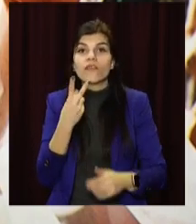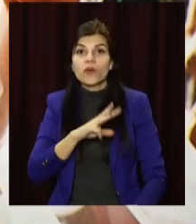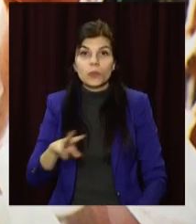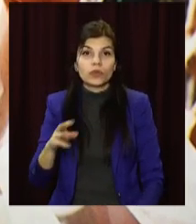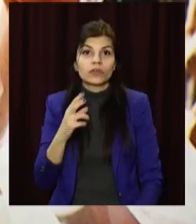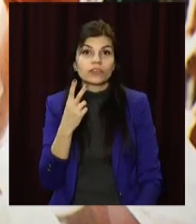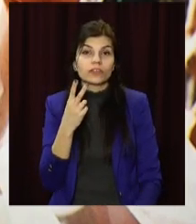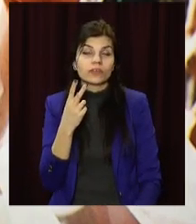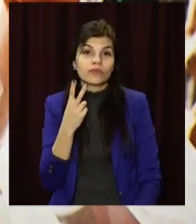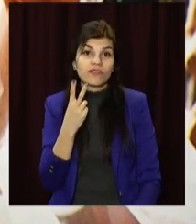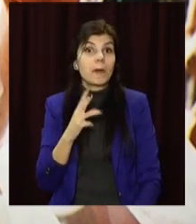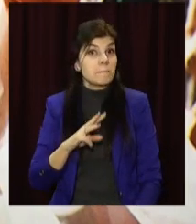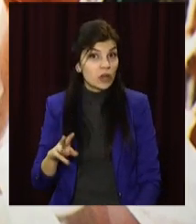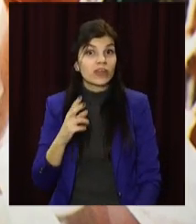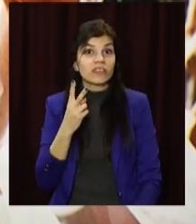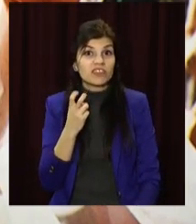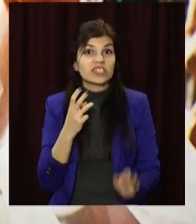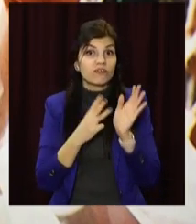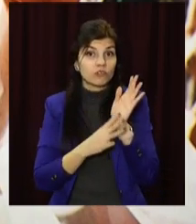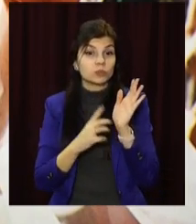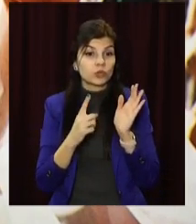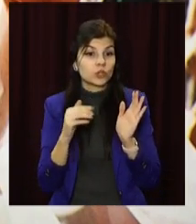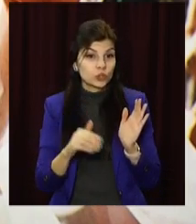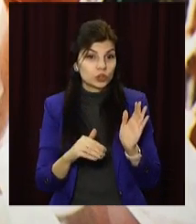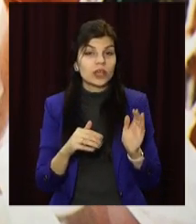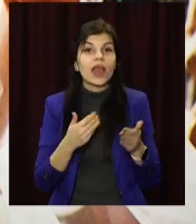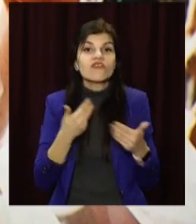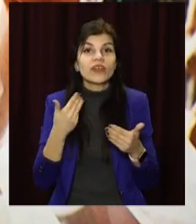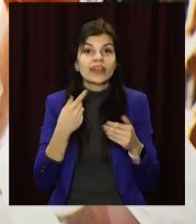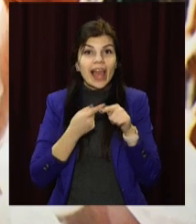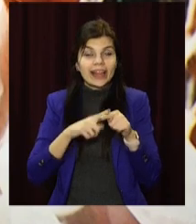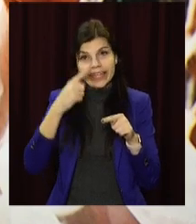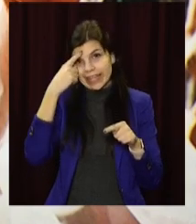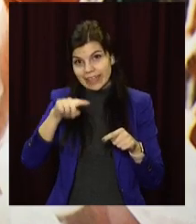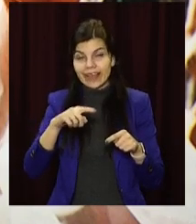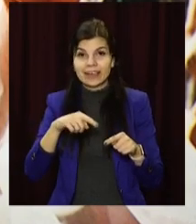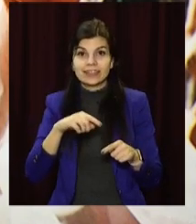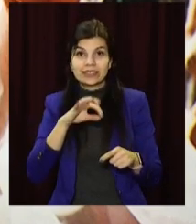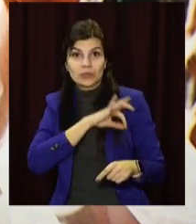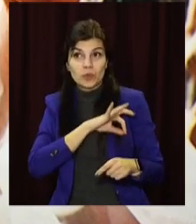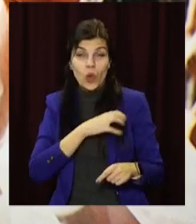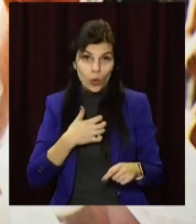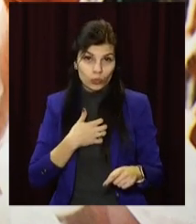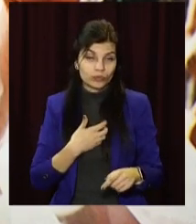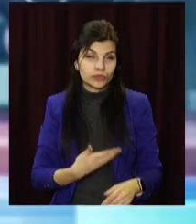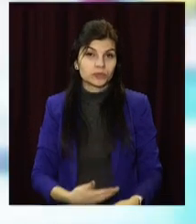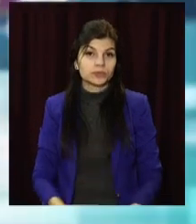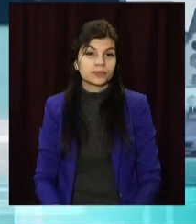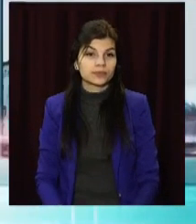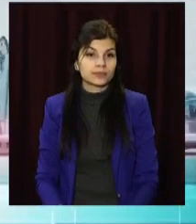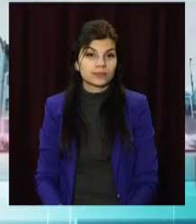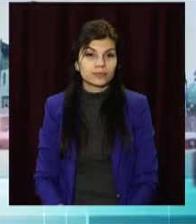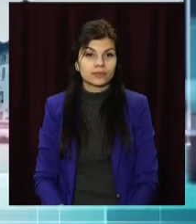мільйони 381 тисяча гривень від реалізації цієї послуги.